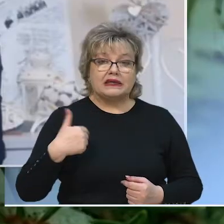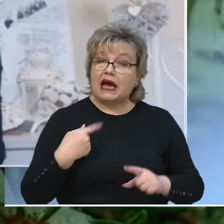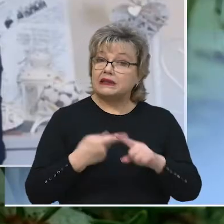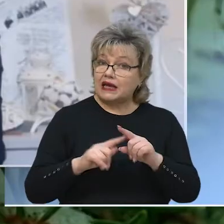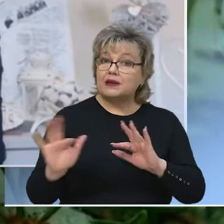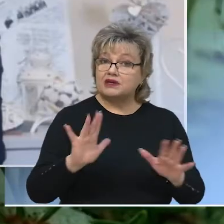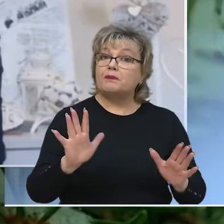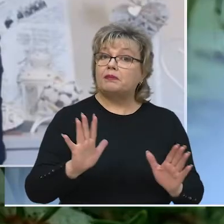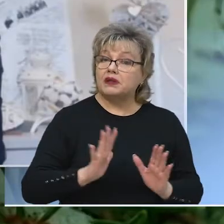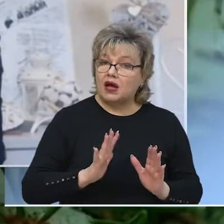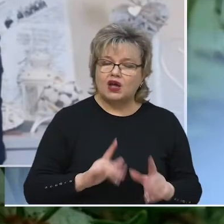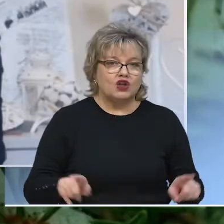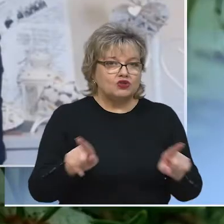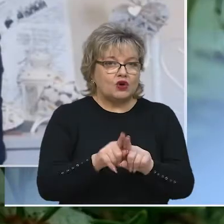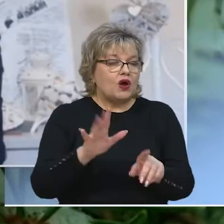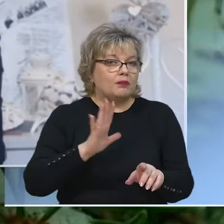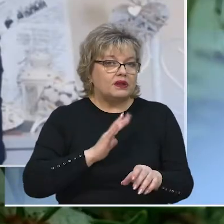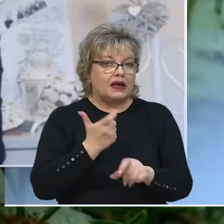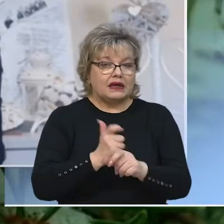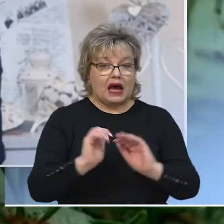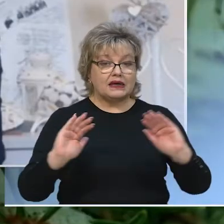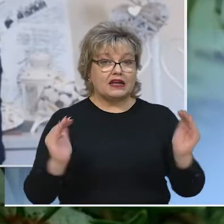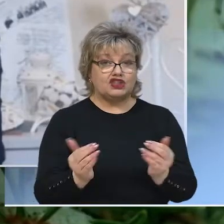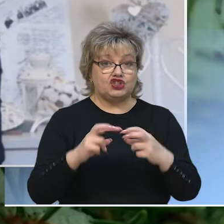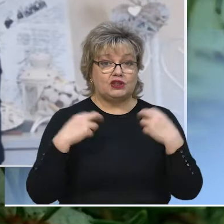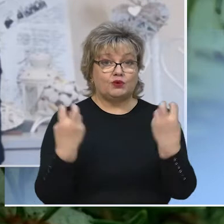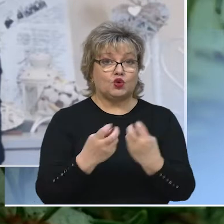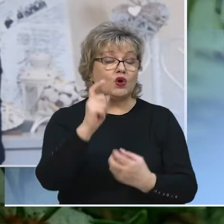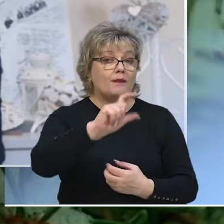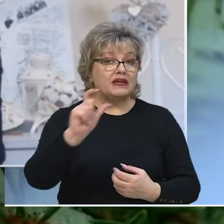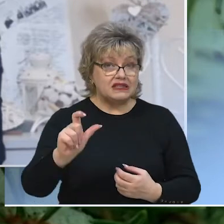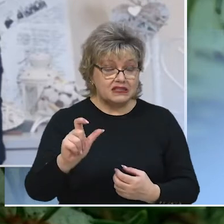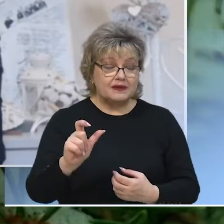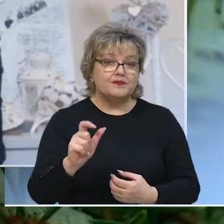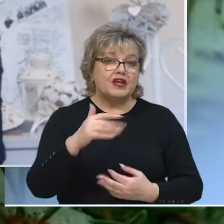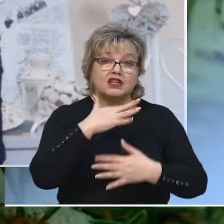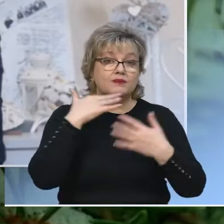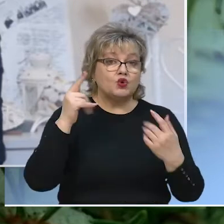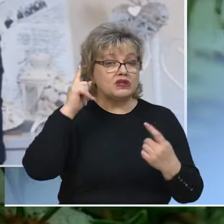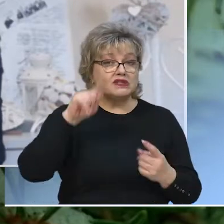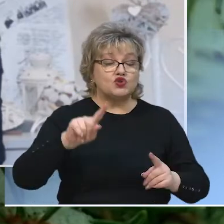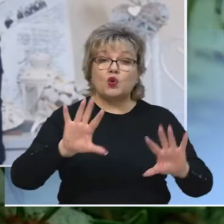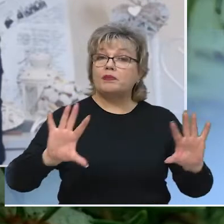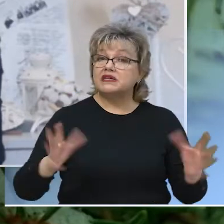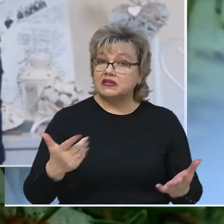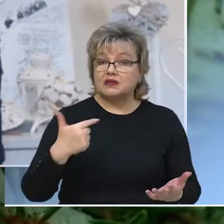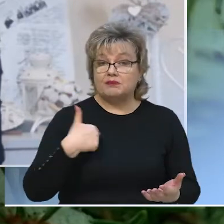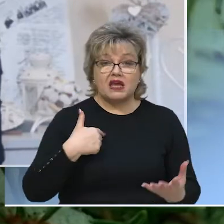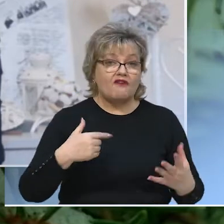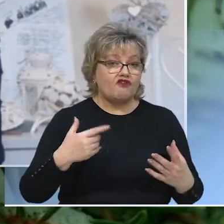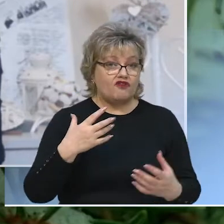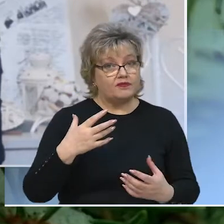этом мероприятии была, но оно было такое с достаточно ограниченным кругом лиц, и немногие знают, что на нем происходило. Например,